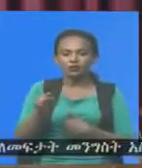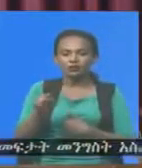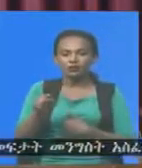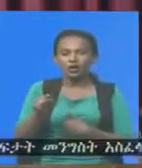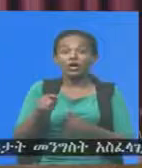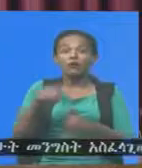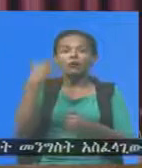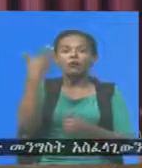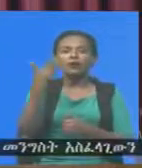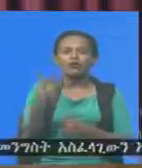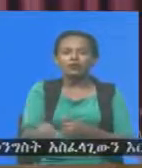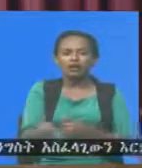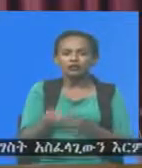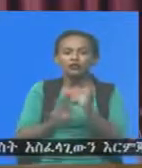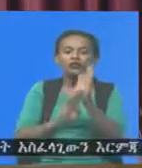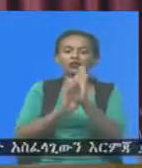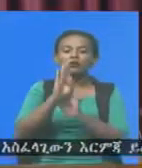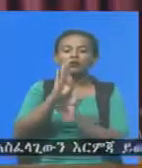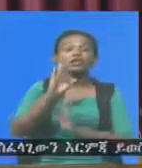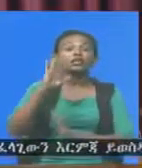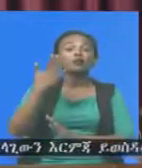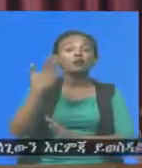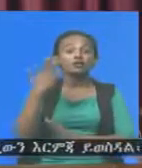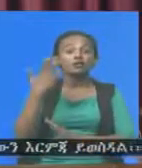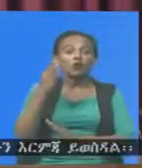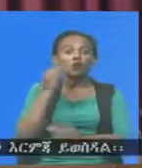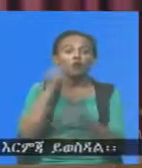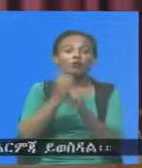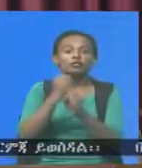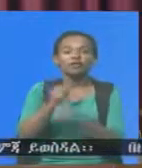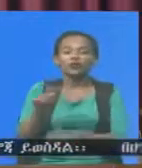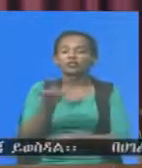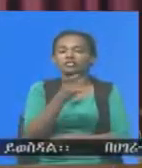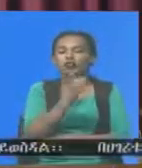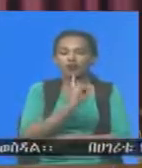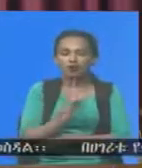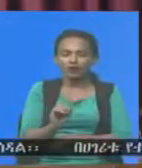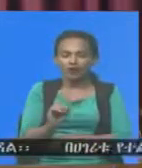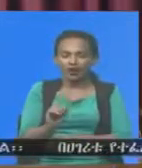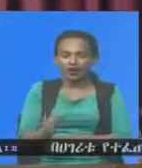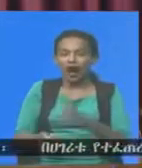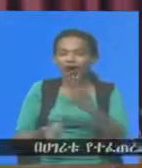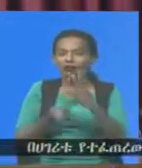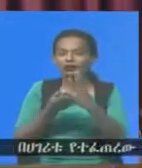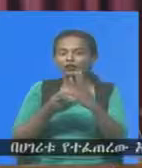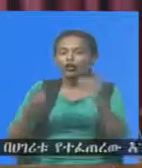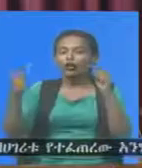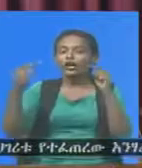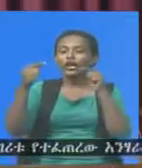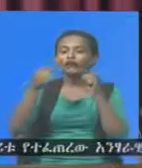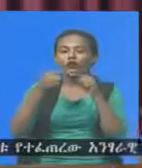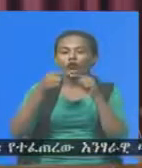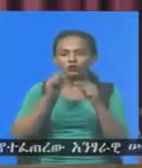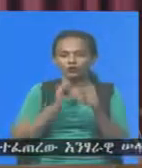በመግዛት የሚያድግ የሚመስለው ሴክተር ስለሆነ። አራተኛው ኔትወርክ ነው።